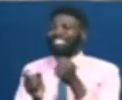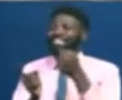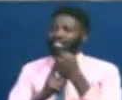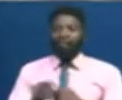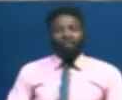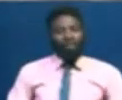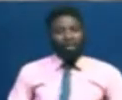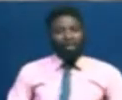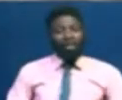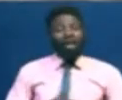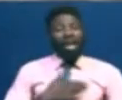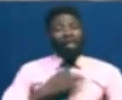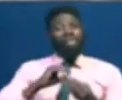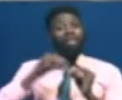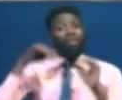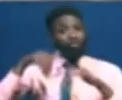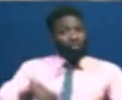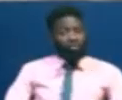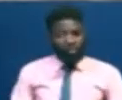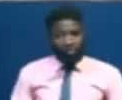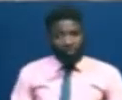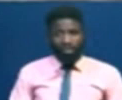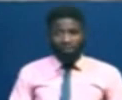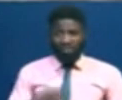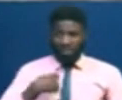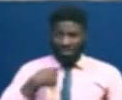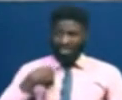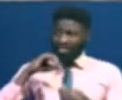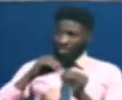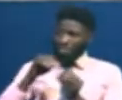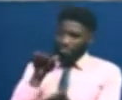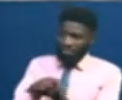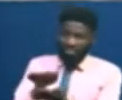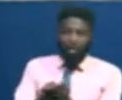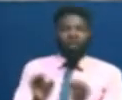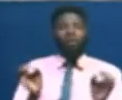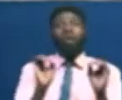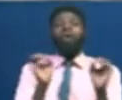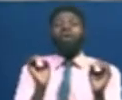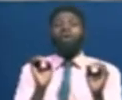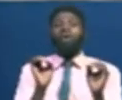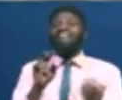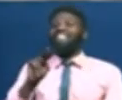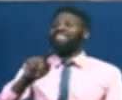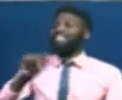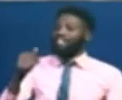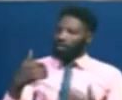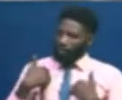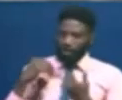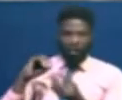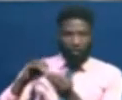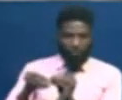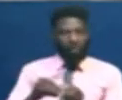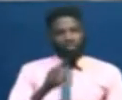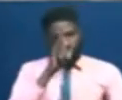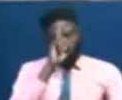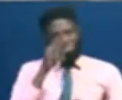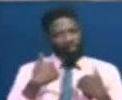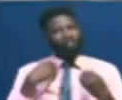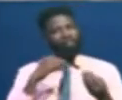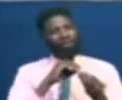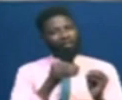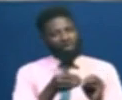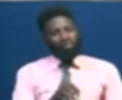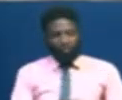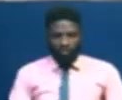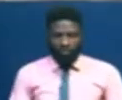Ninataka kusema hapa na mimi sio custodian wa zile namba. Zile namba zinawekwa na NTSA na zinawekwa na polisi. Tulienda chini